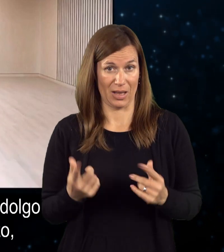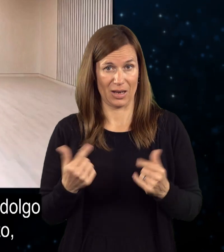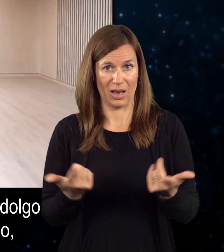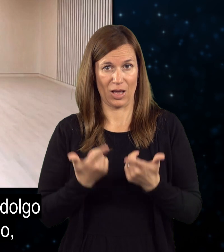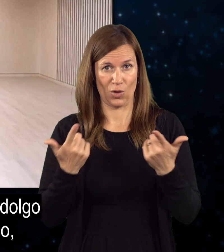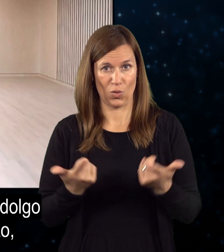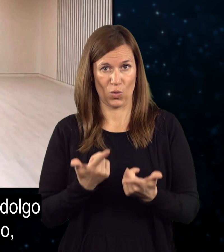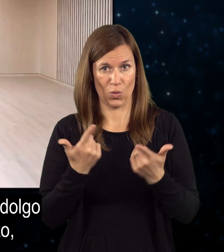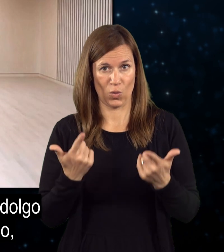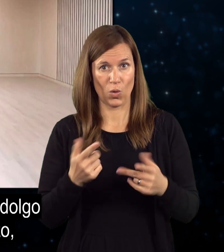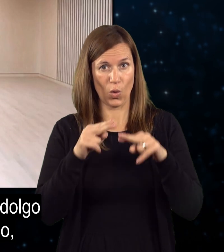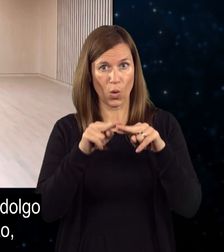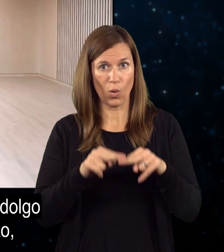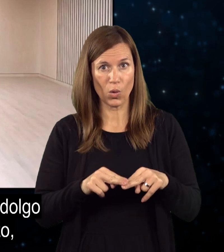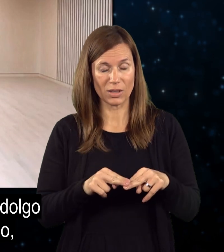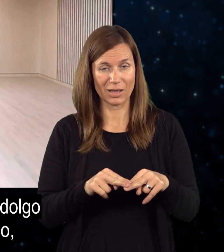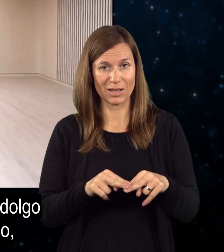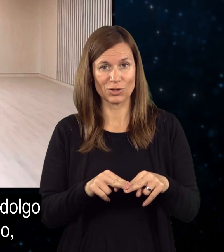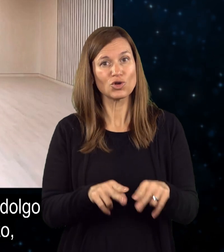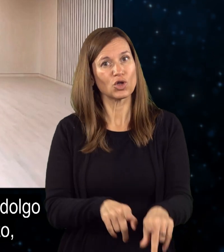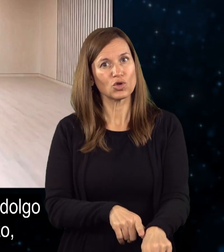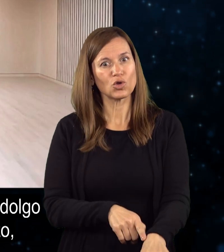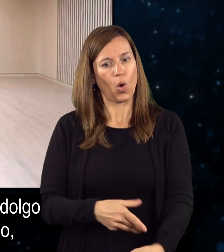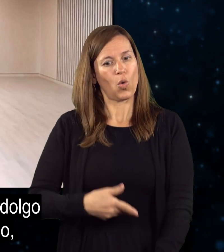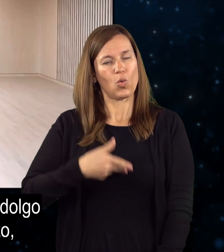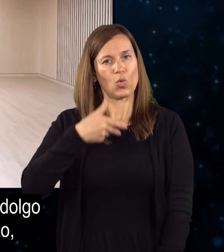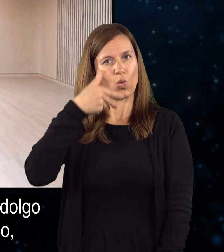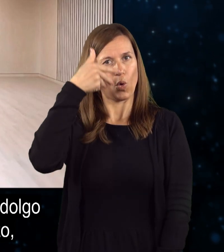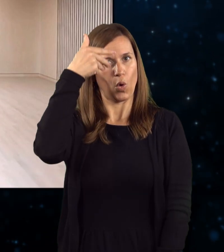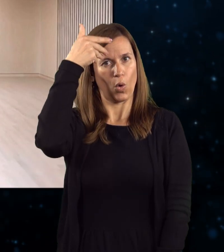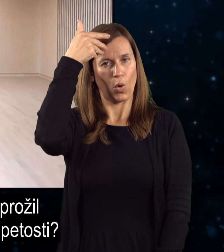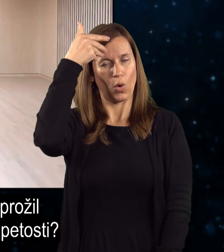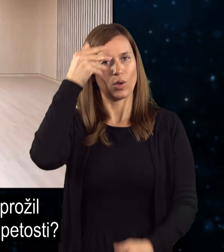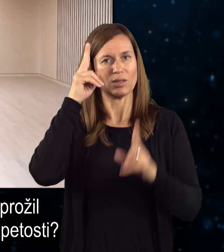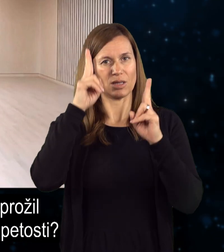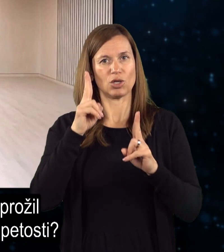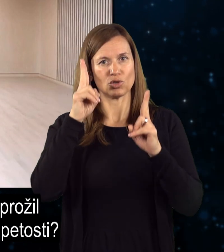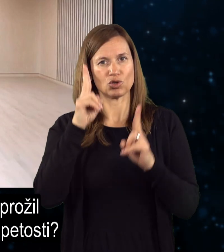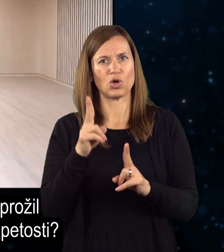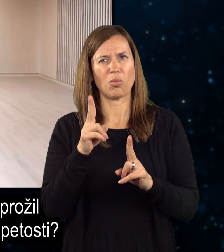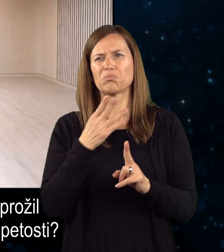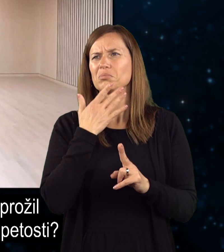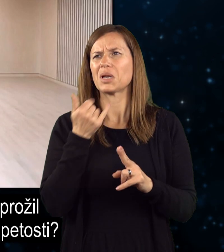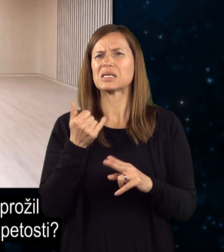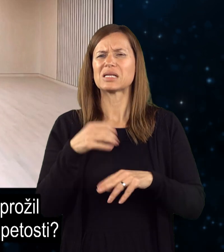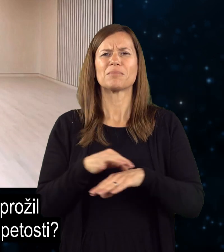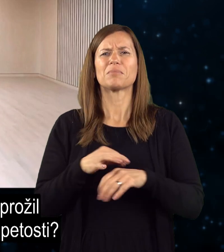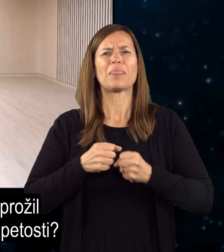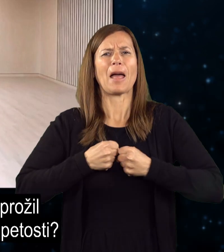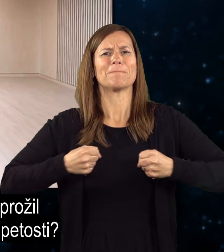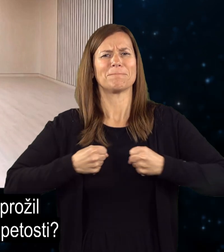A lahko ohranjaš dolgo, iztegnjeno držo, ne da bi ob tem formiral neke nepotrebne